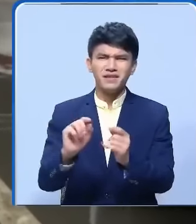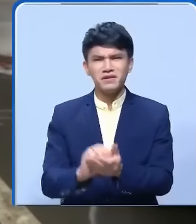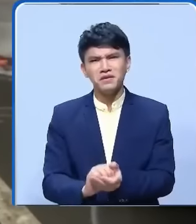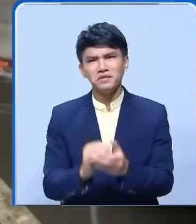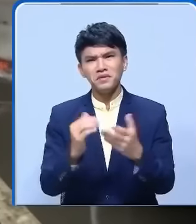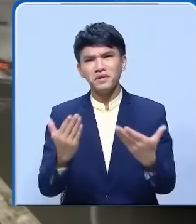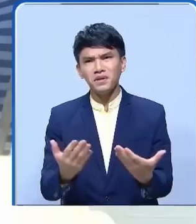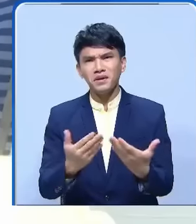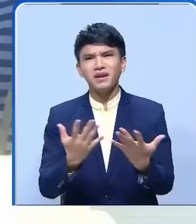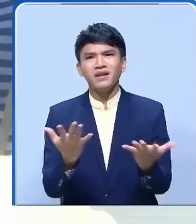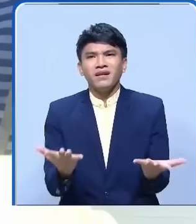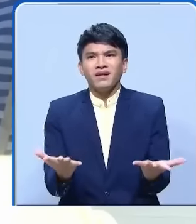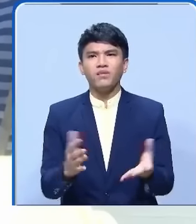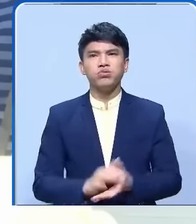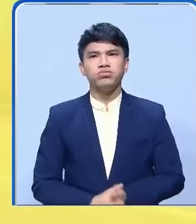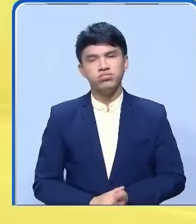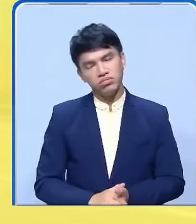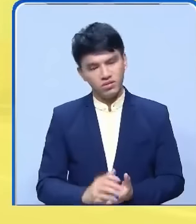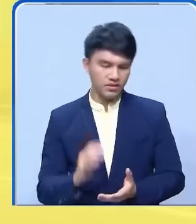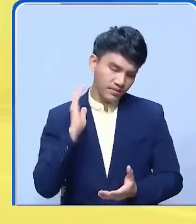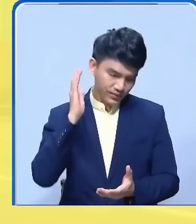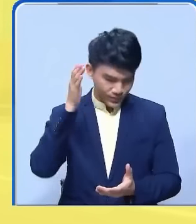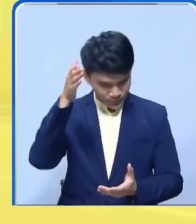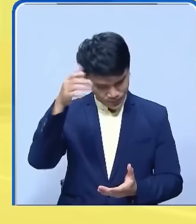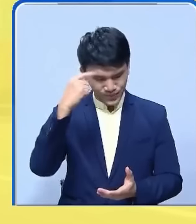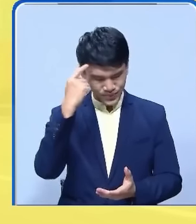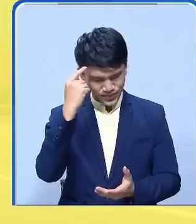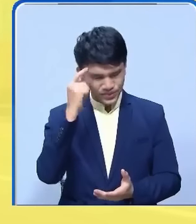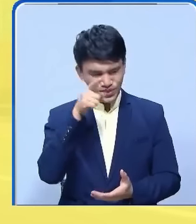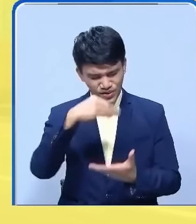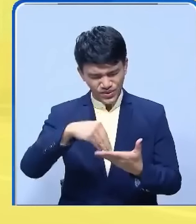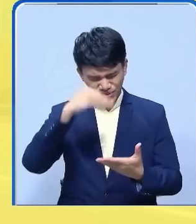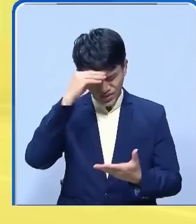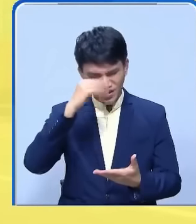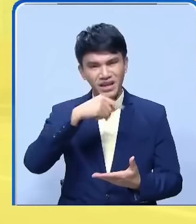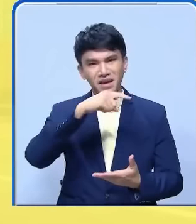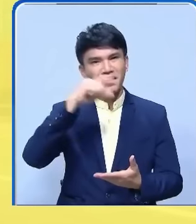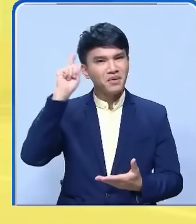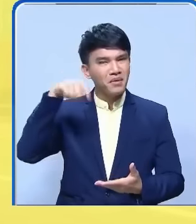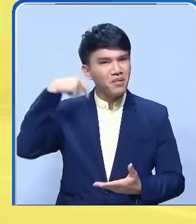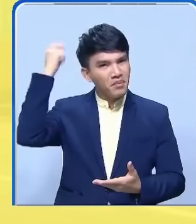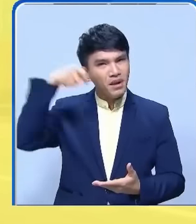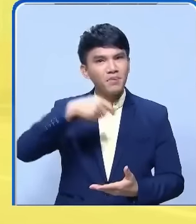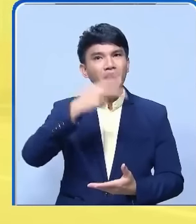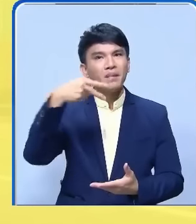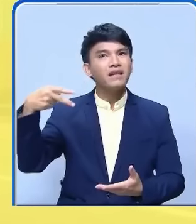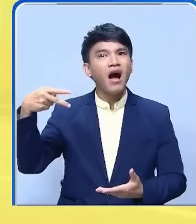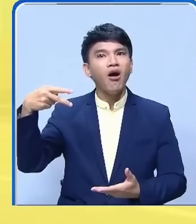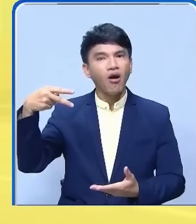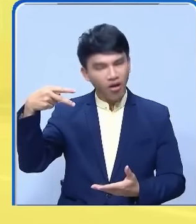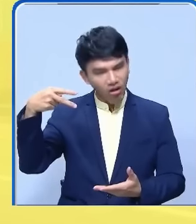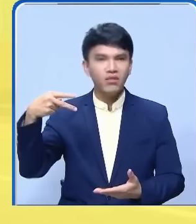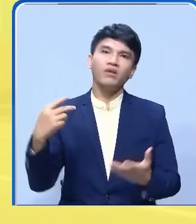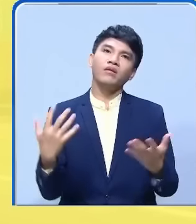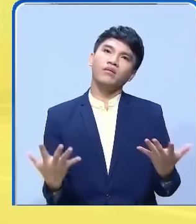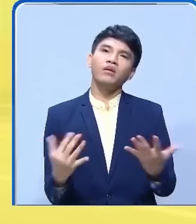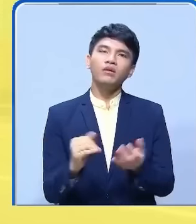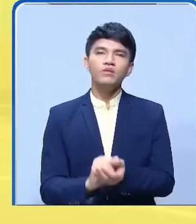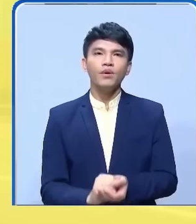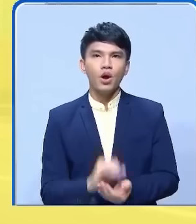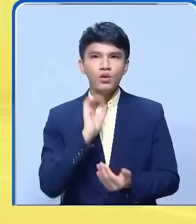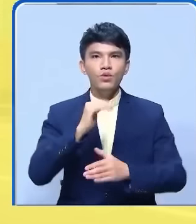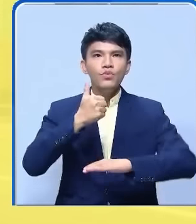เอาปล่อยกันใหญ่แล้วอนาคตคิดว่าคงต้องเรียนภาษาเมียนมาเป็นภาษาหลักแล้วแหละนะคะหรือบางคนบอกว่าเรื่องนี้ต้องแจ้งผู้ว่